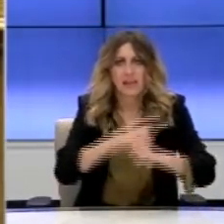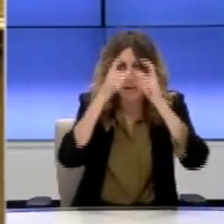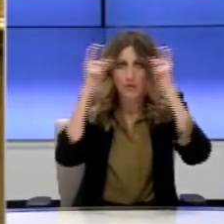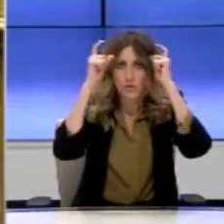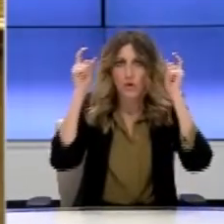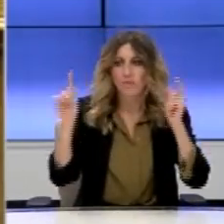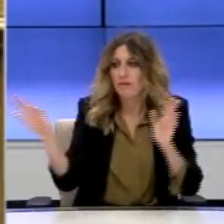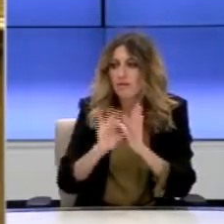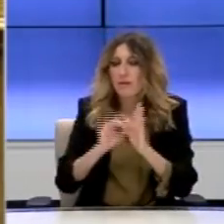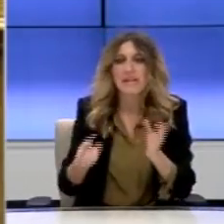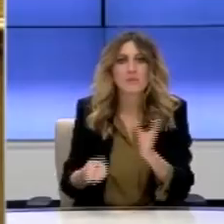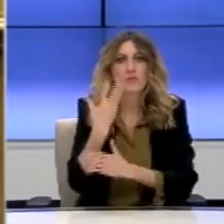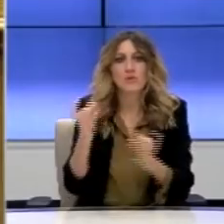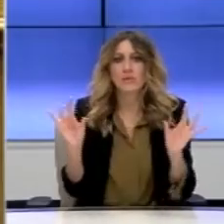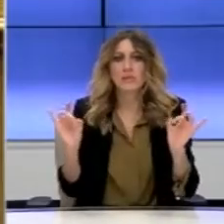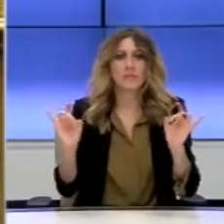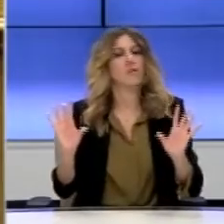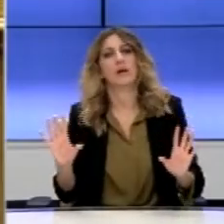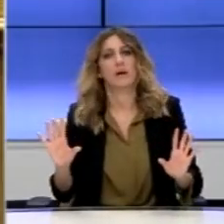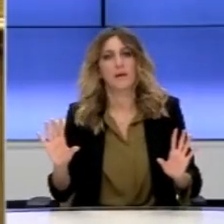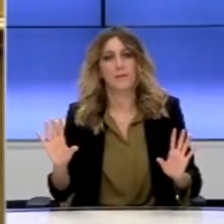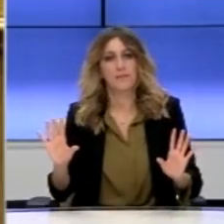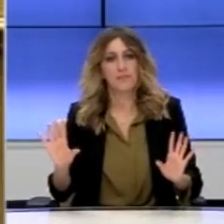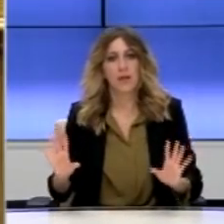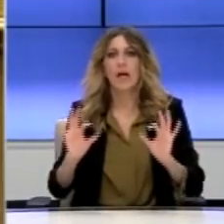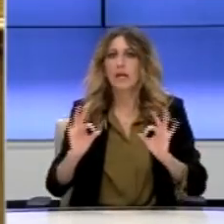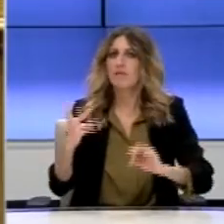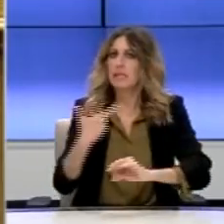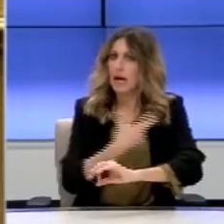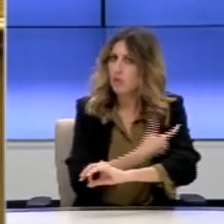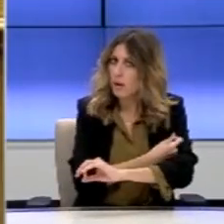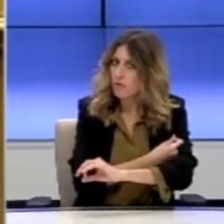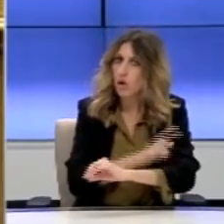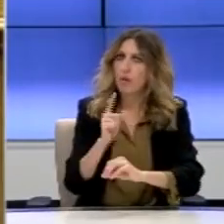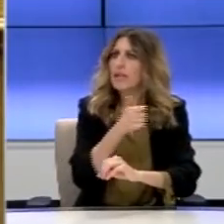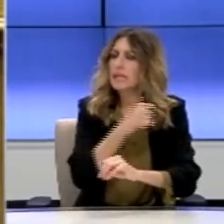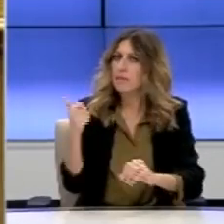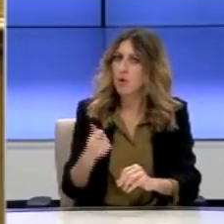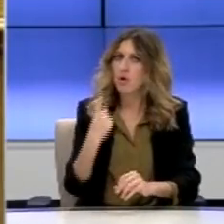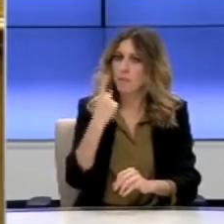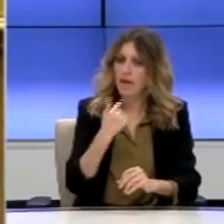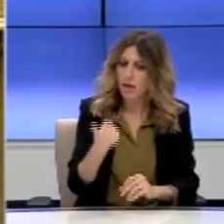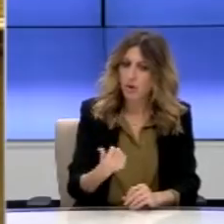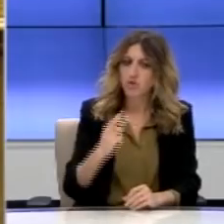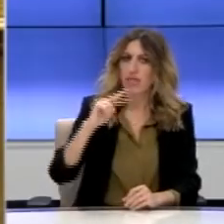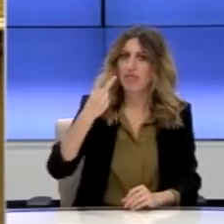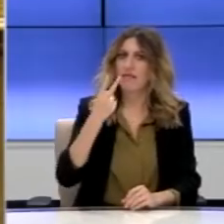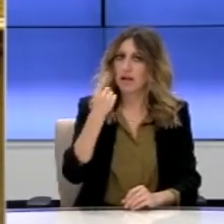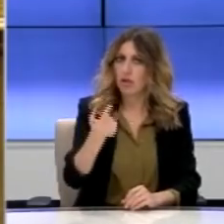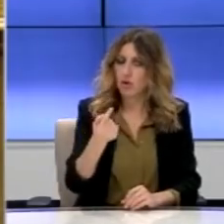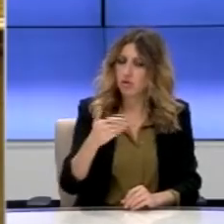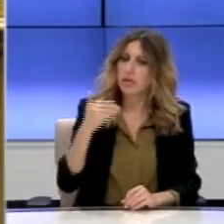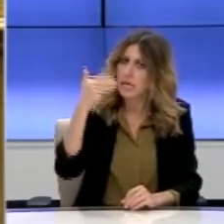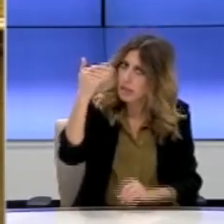οποίο θα πρέπει να επαναλαμβάνεται και όχι μόνο για τη δεύτερη δόση, αλλά και για το επόμενο χρονικό διάστημα και